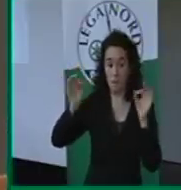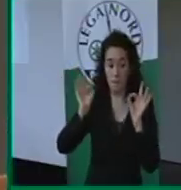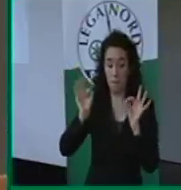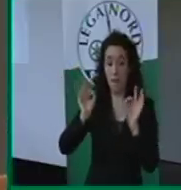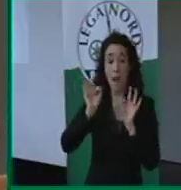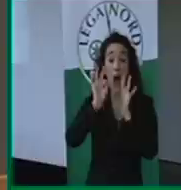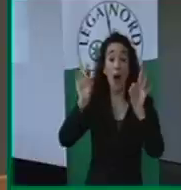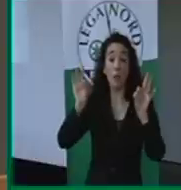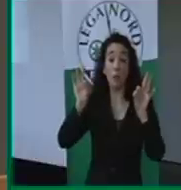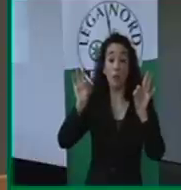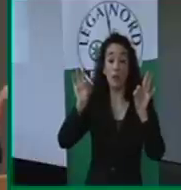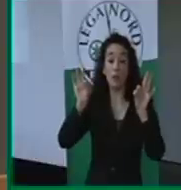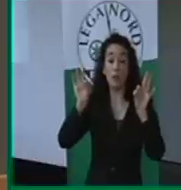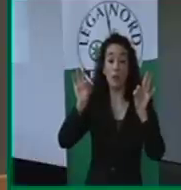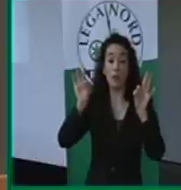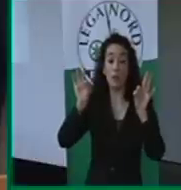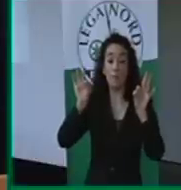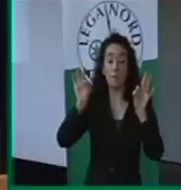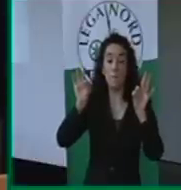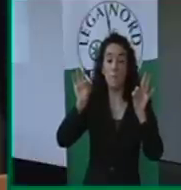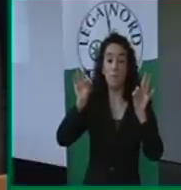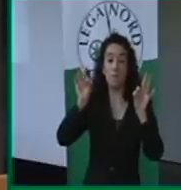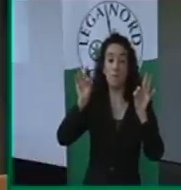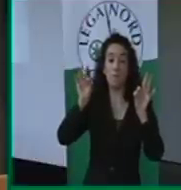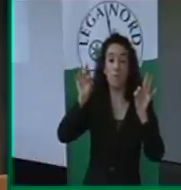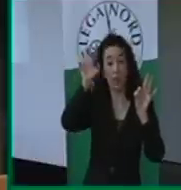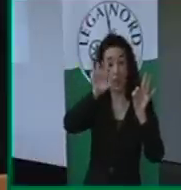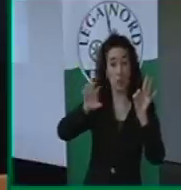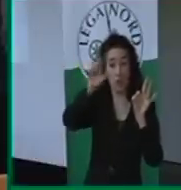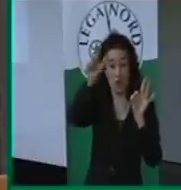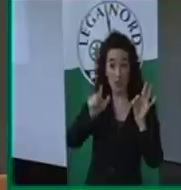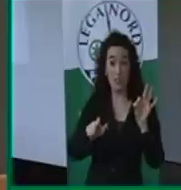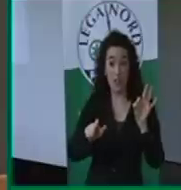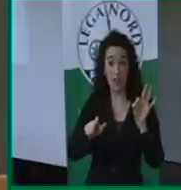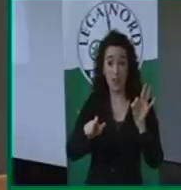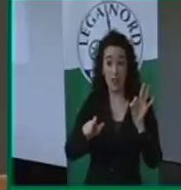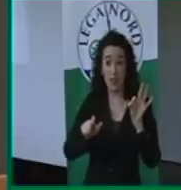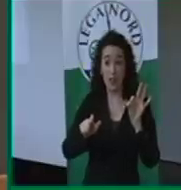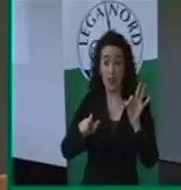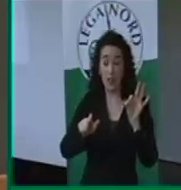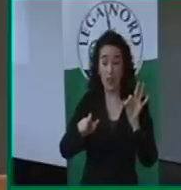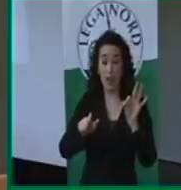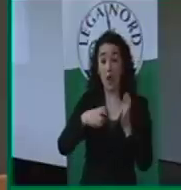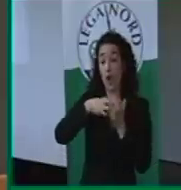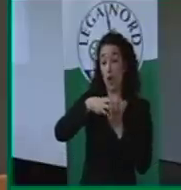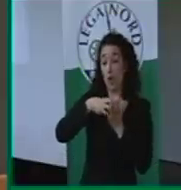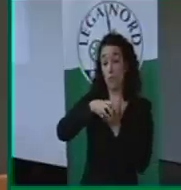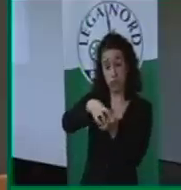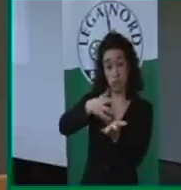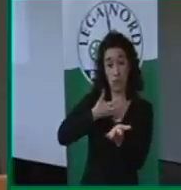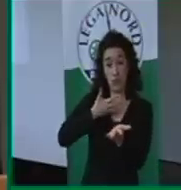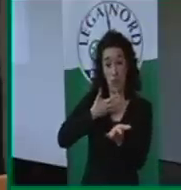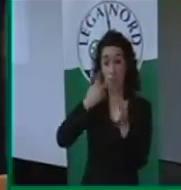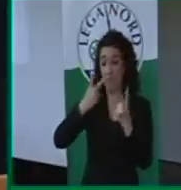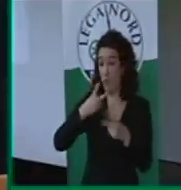che Alcune regioni del dell'Italia pur avendo a disposizione dei contributi non non